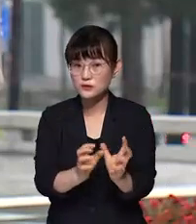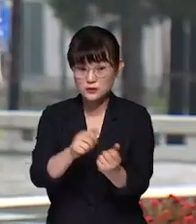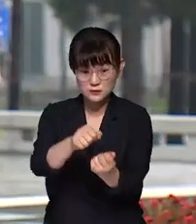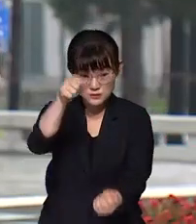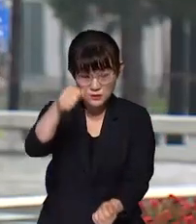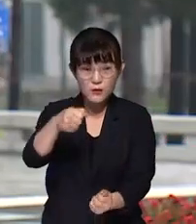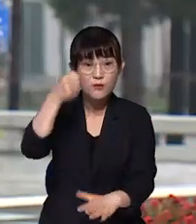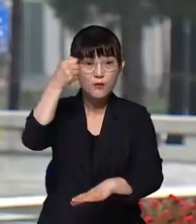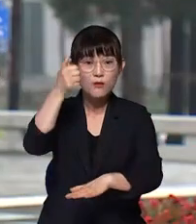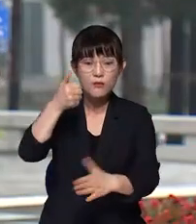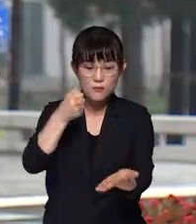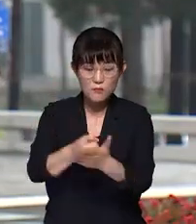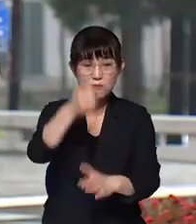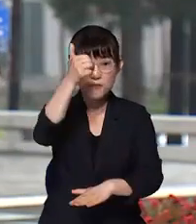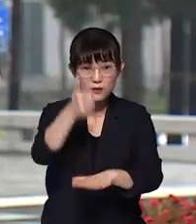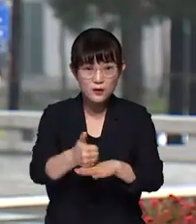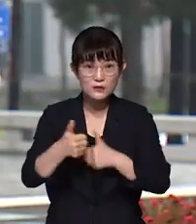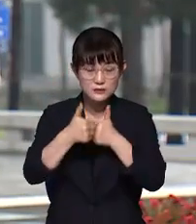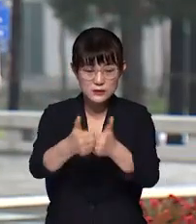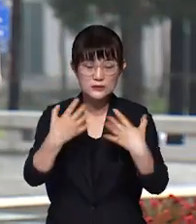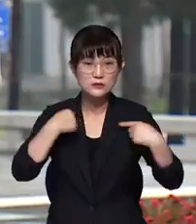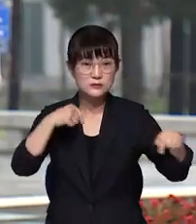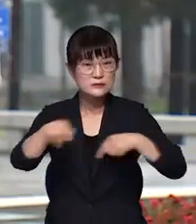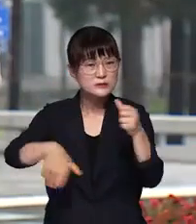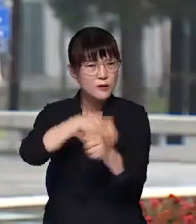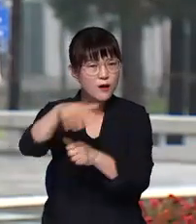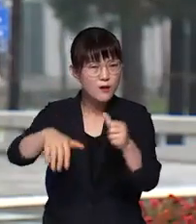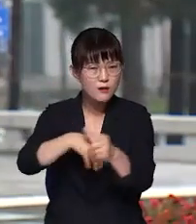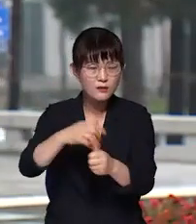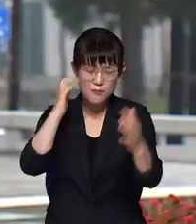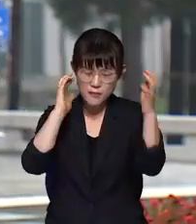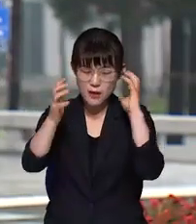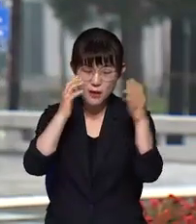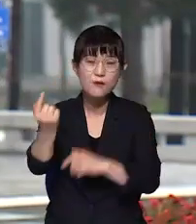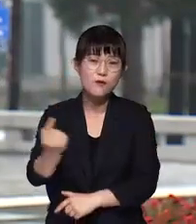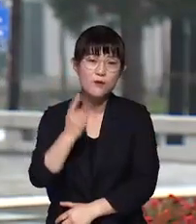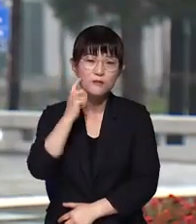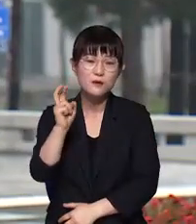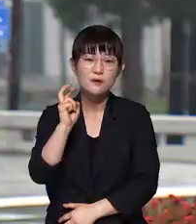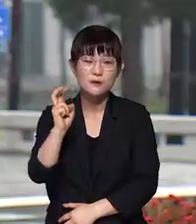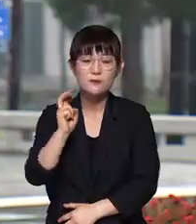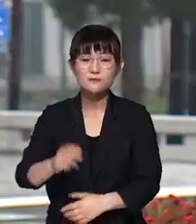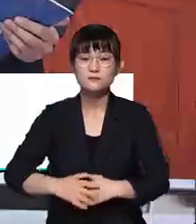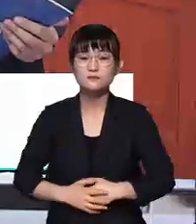영장심사 결과에 따라 정국이 요동칠 전망입니다. KBC 구영슬입니다.